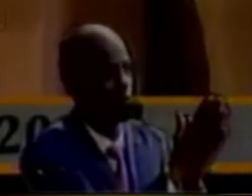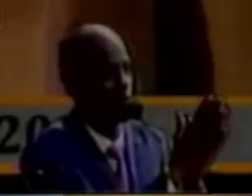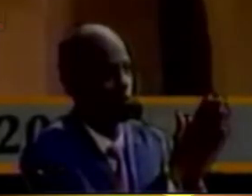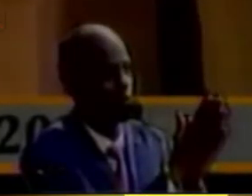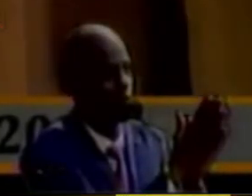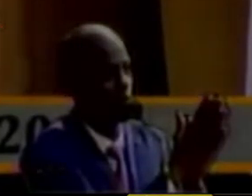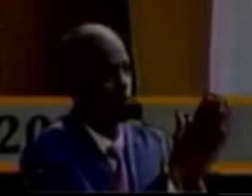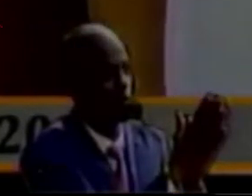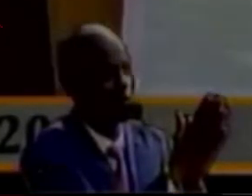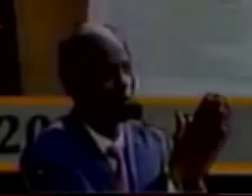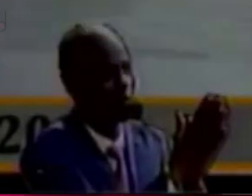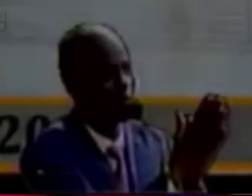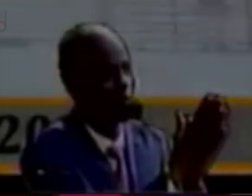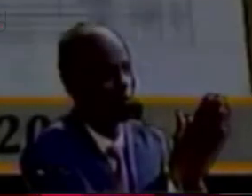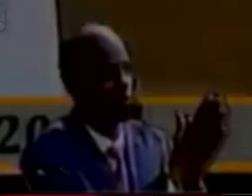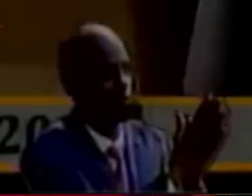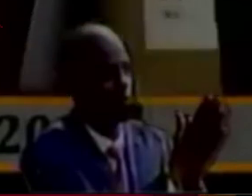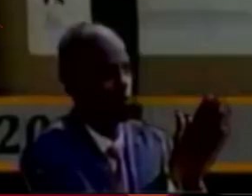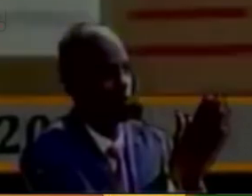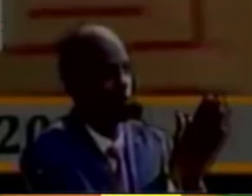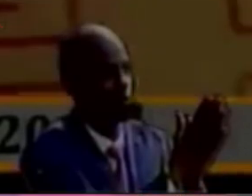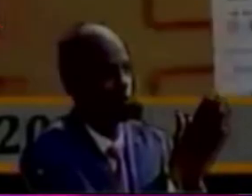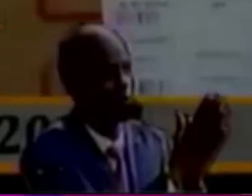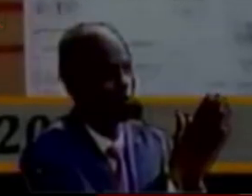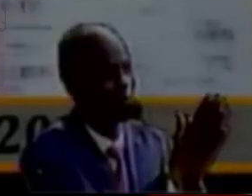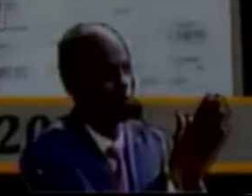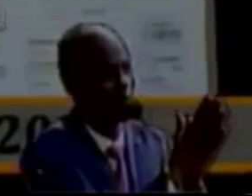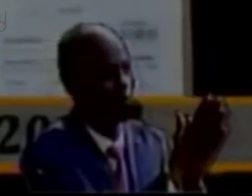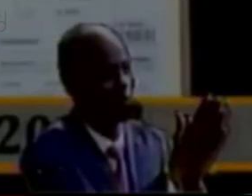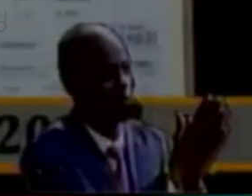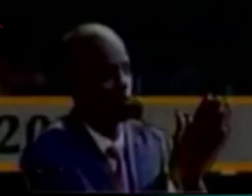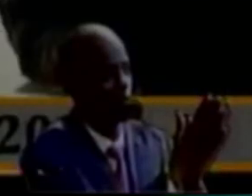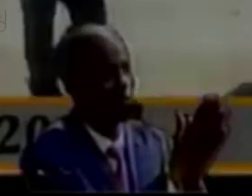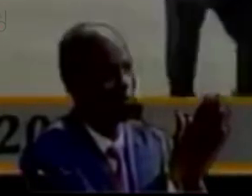chiens para ajudar. E tudo uma questão de